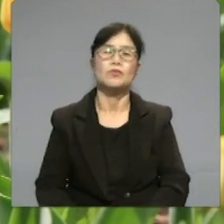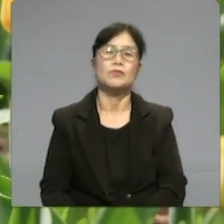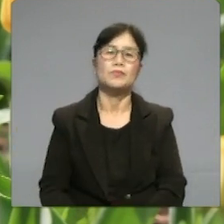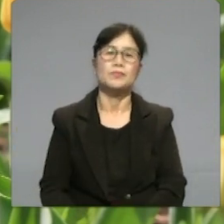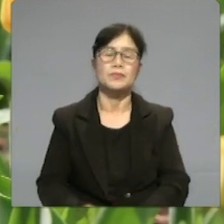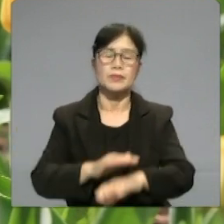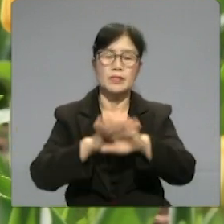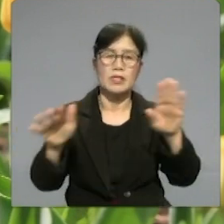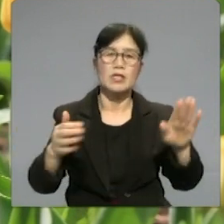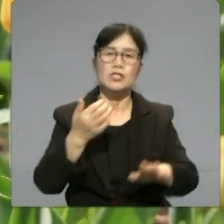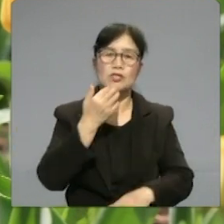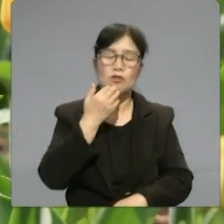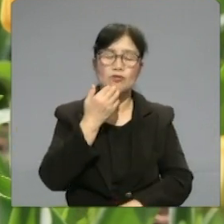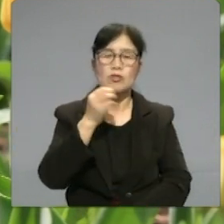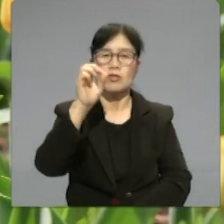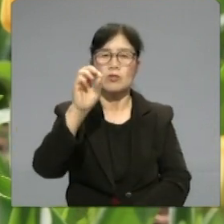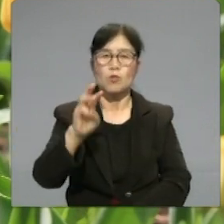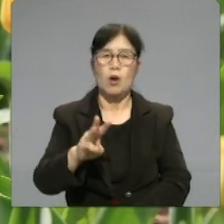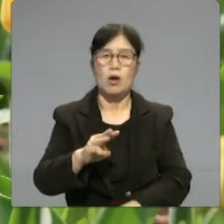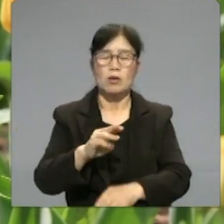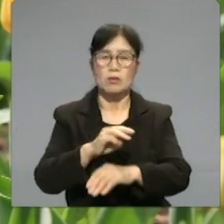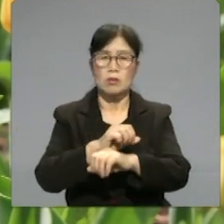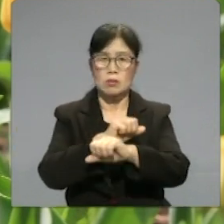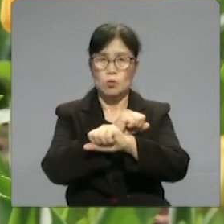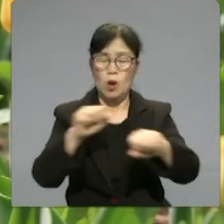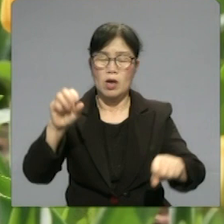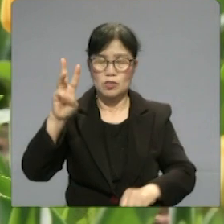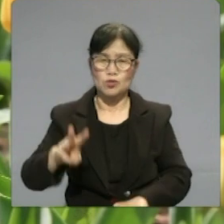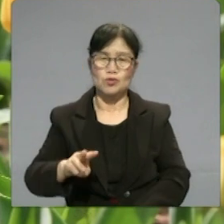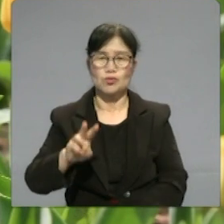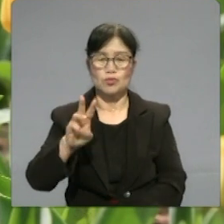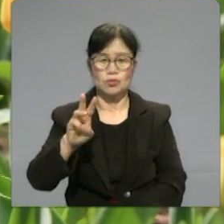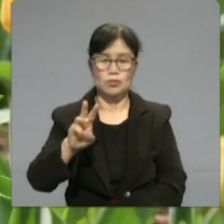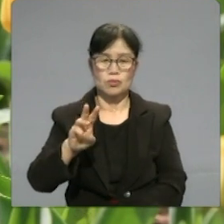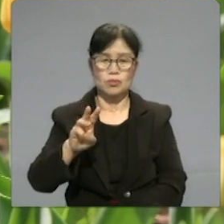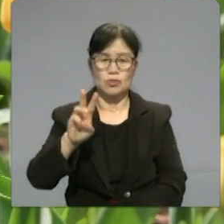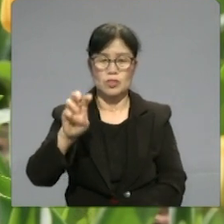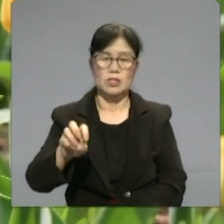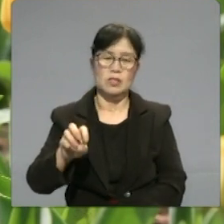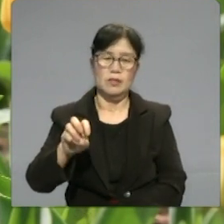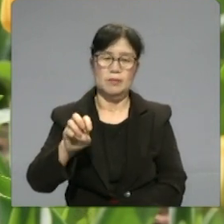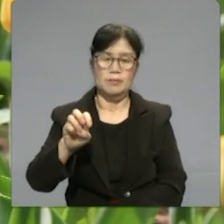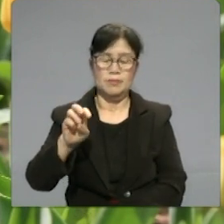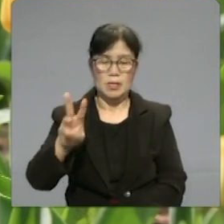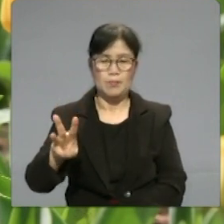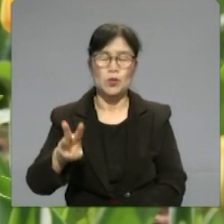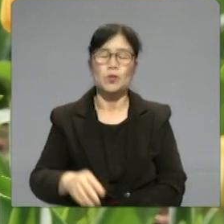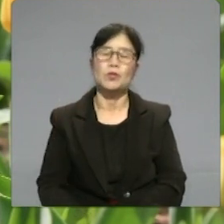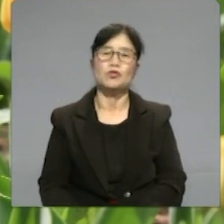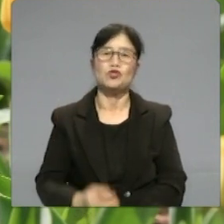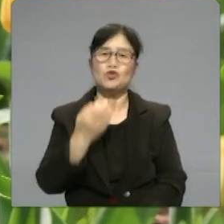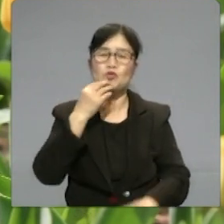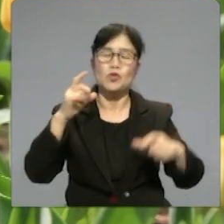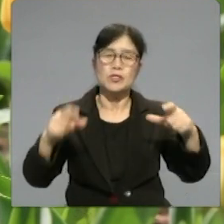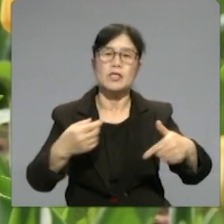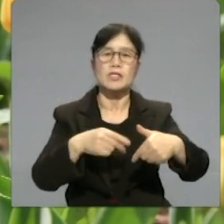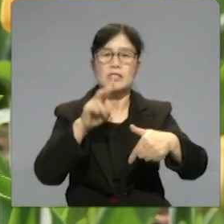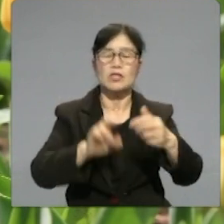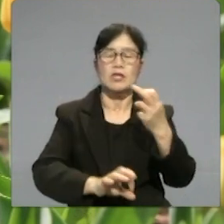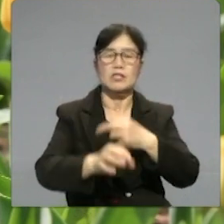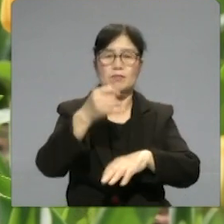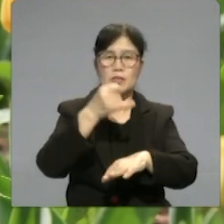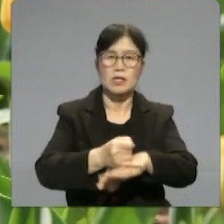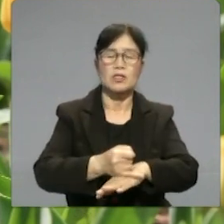한낮에는 서울과 광주가 24도 대전이 25도까지 오르겠습니다 수도권 지역은 인천이 아침